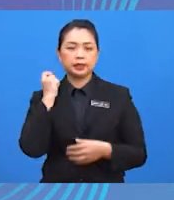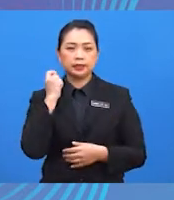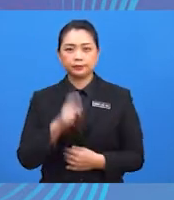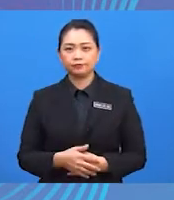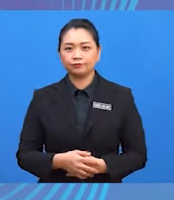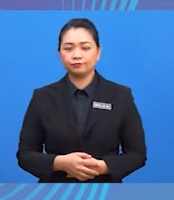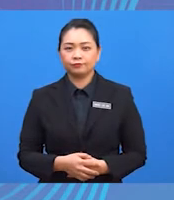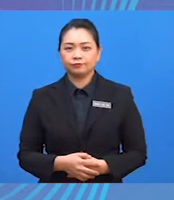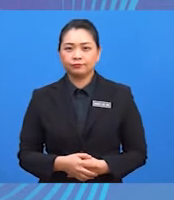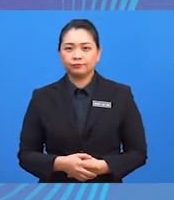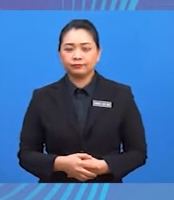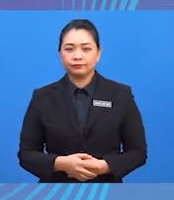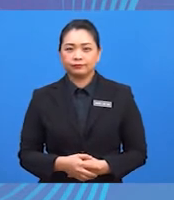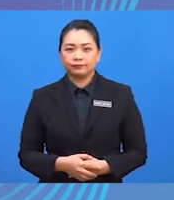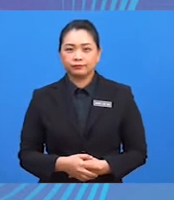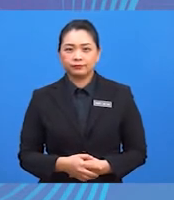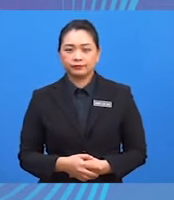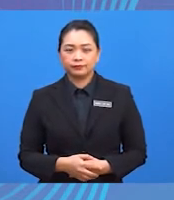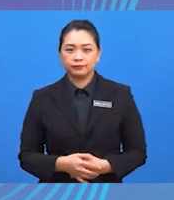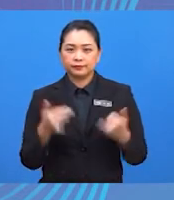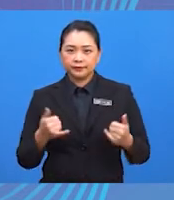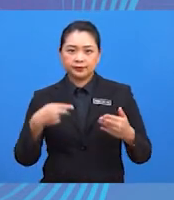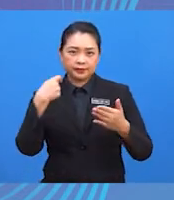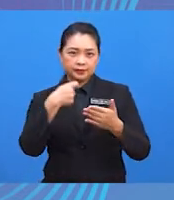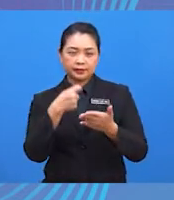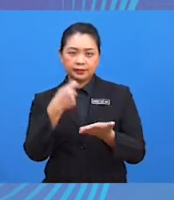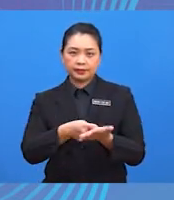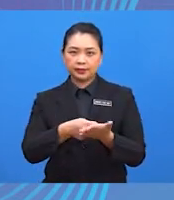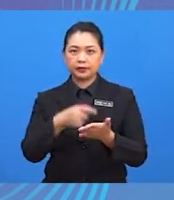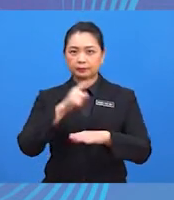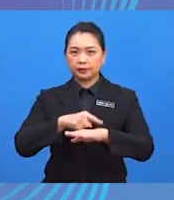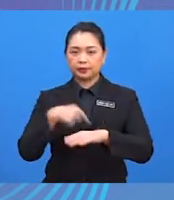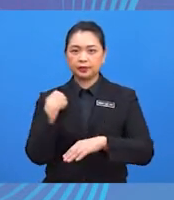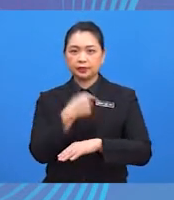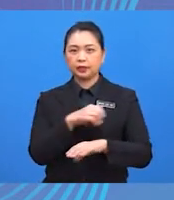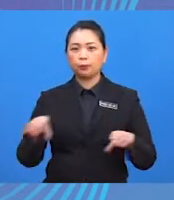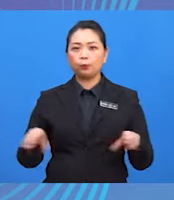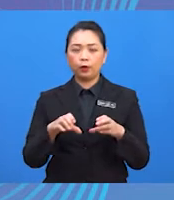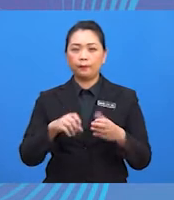Kini tibalah masa untuk kita membuat perbincangan soalan tersebut.